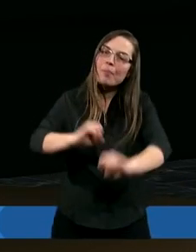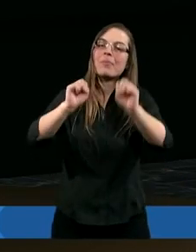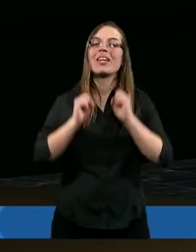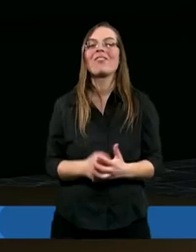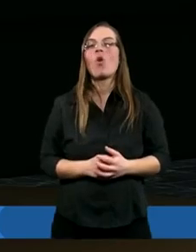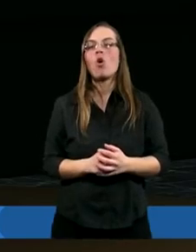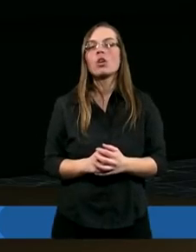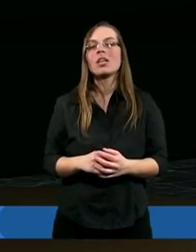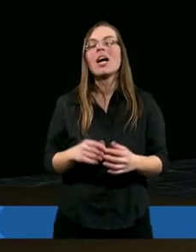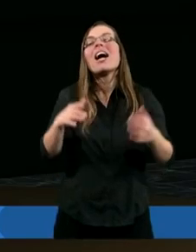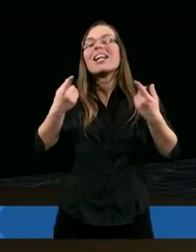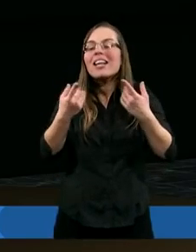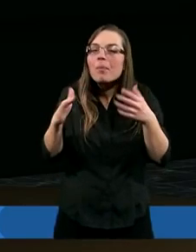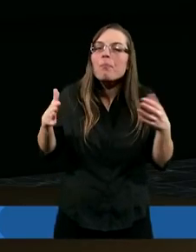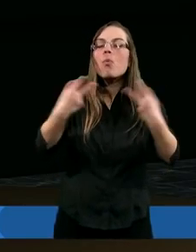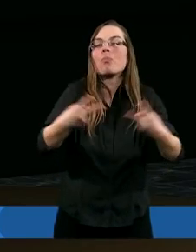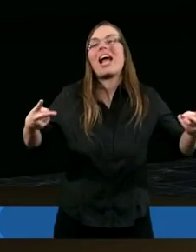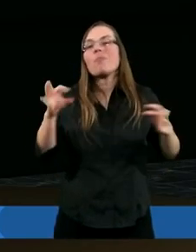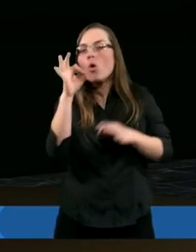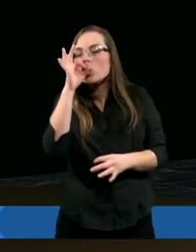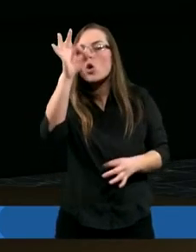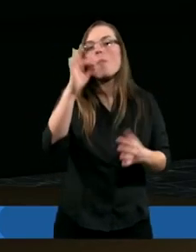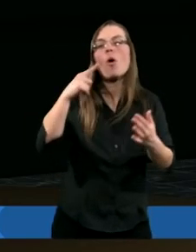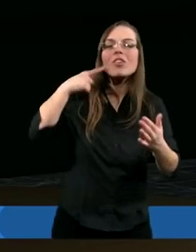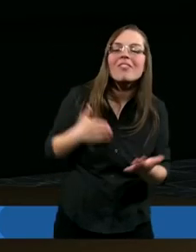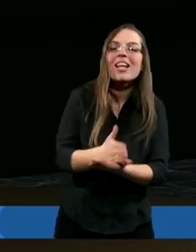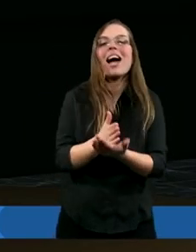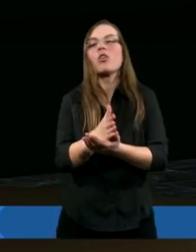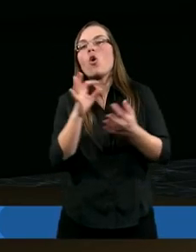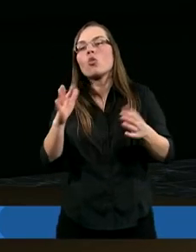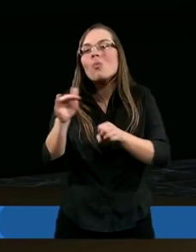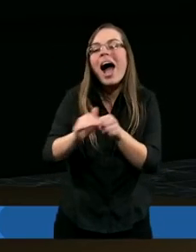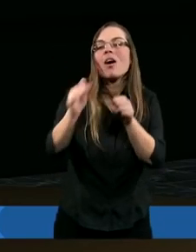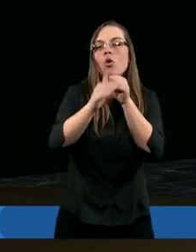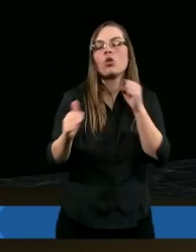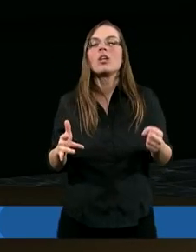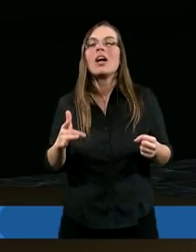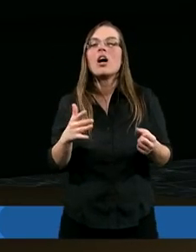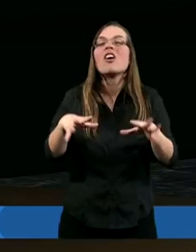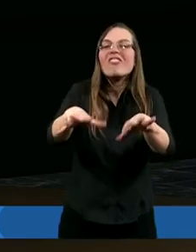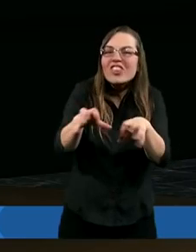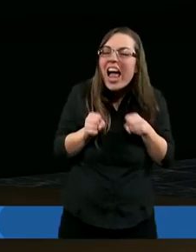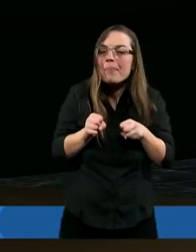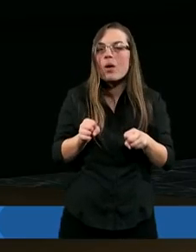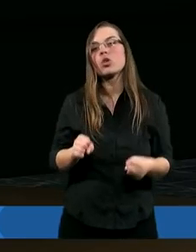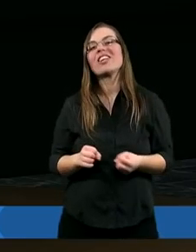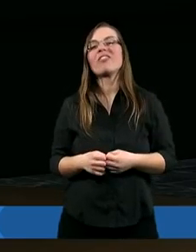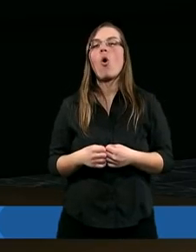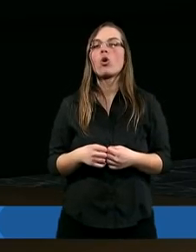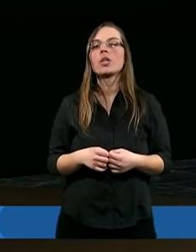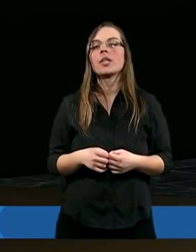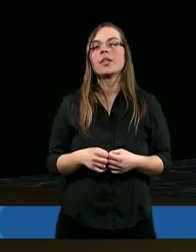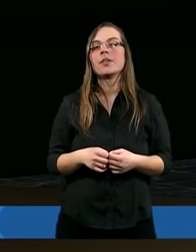cierpliwość, uprzejmość, dobroć, wierność, łagodność, wstrzemięźliwość.